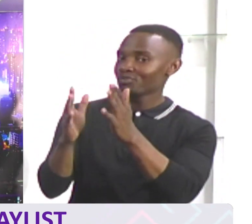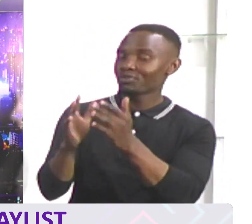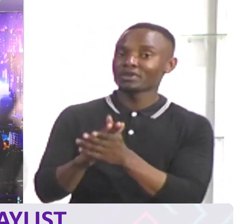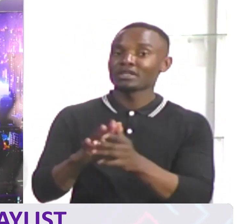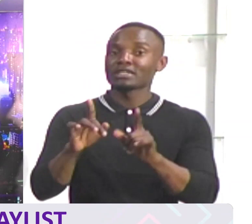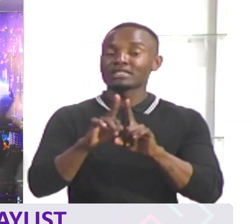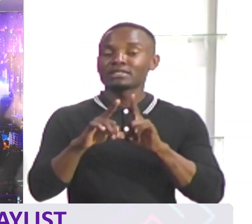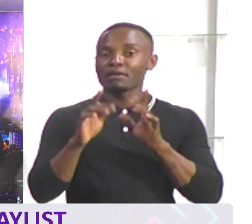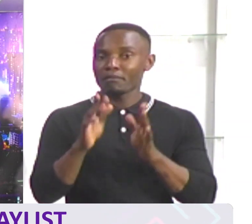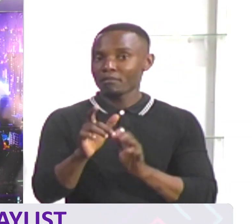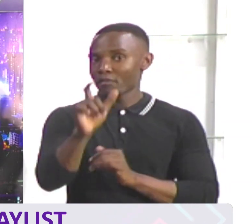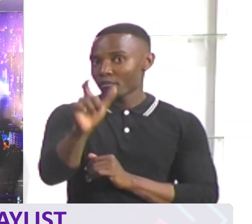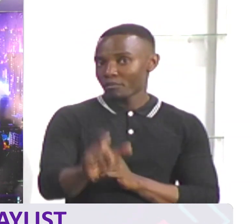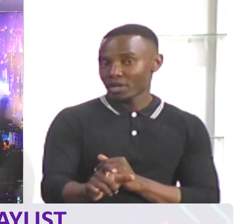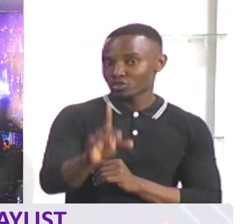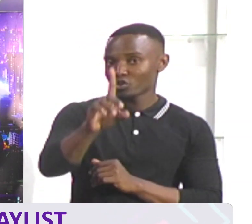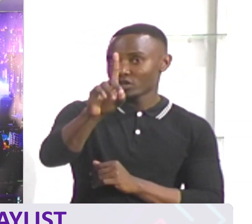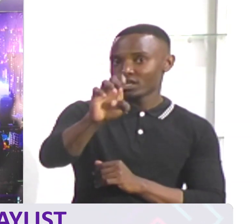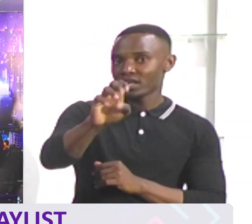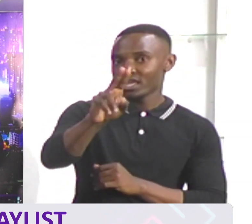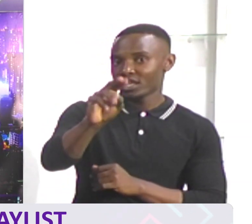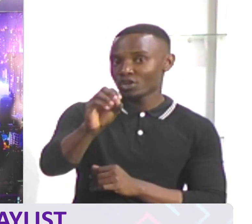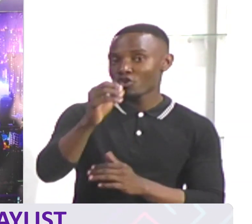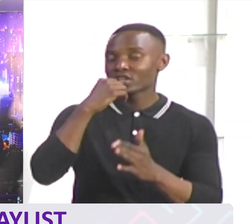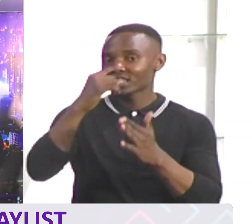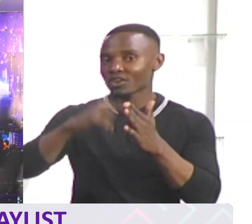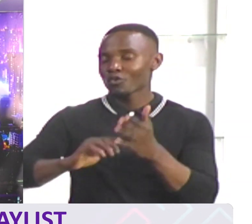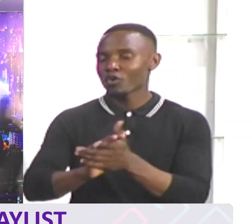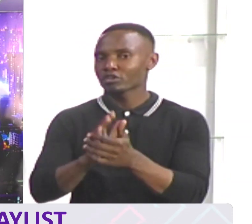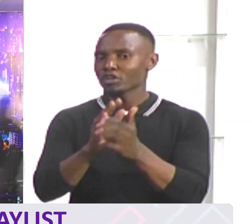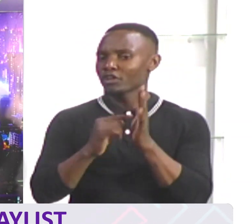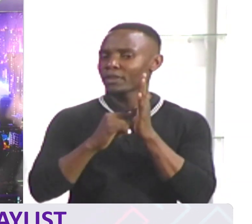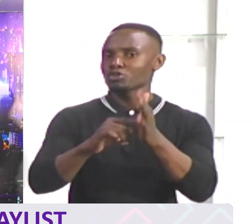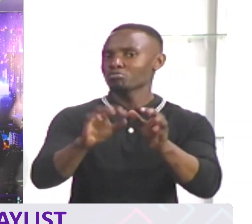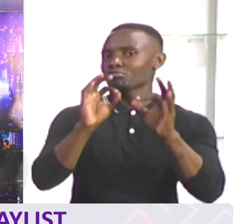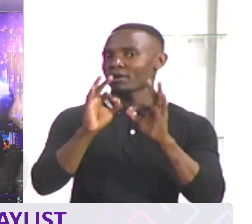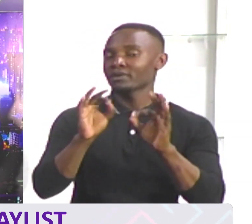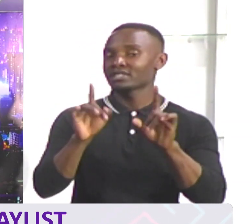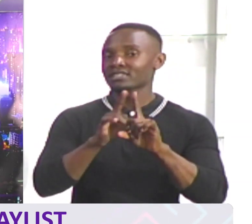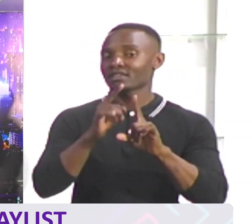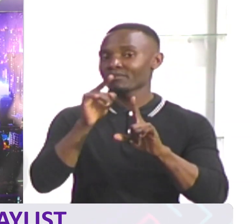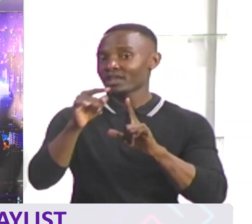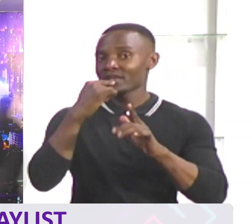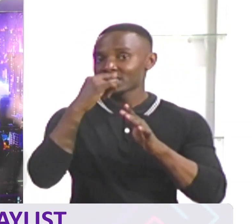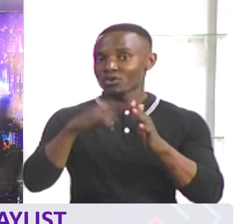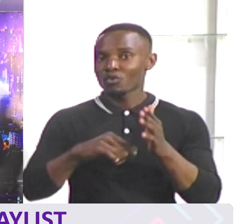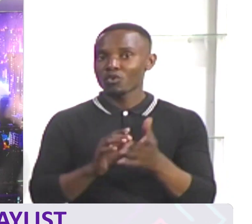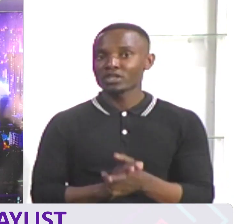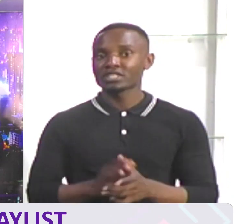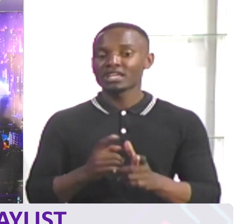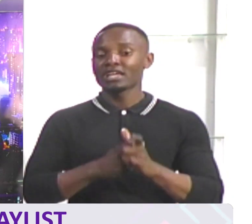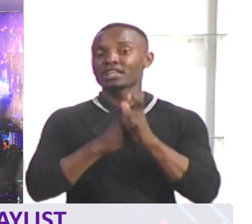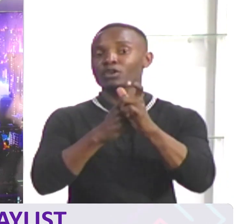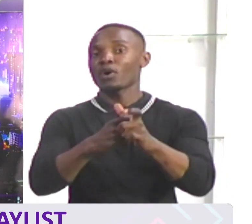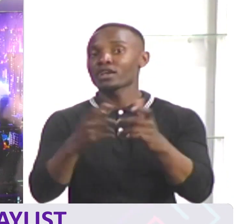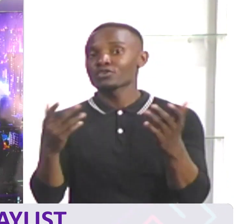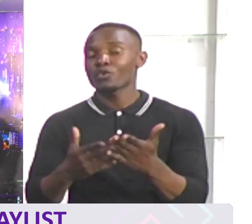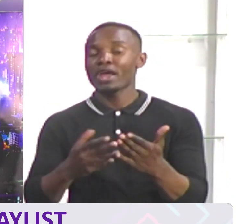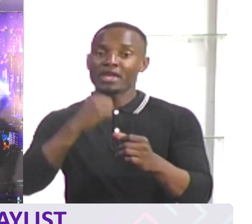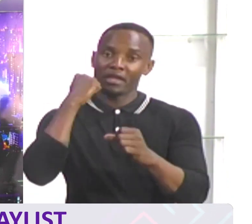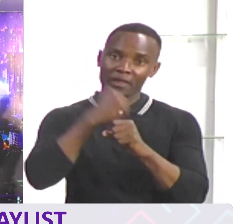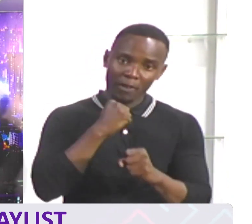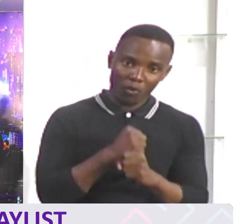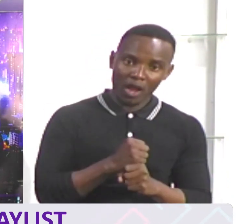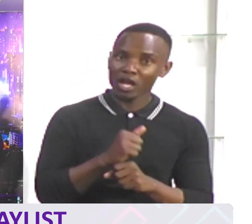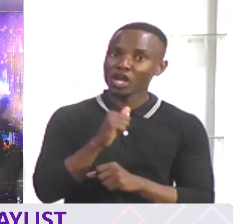kutoka Kibra amesema ngoma iko ital na anasema ni aje ameachaka kuta bibi akisema the reward is in the doing and not in the end